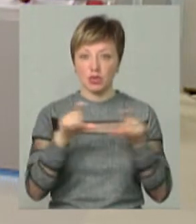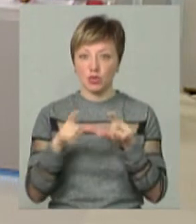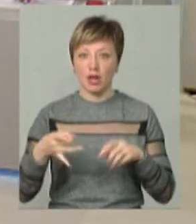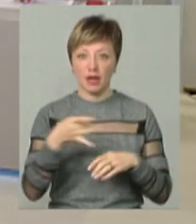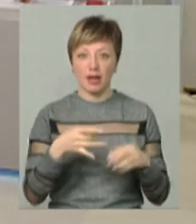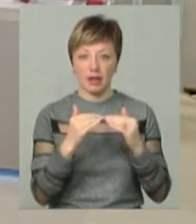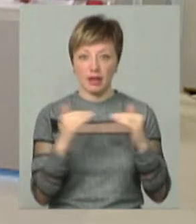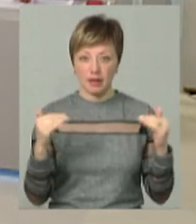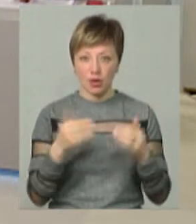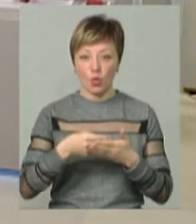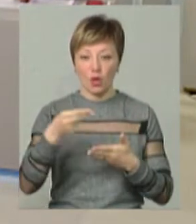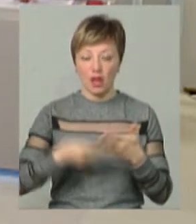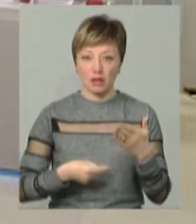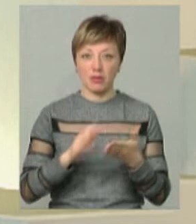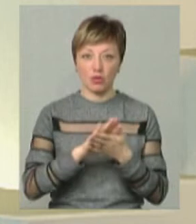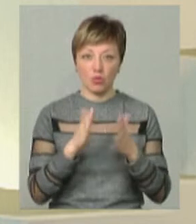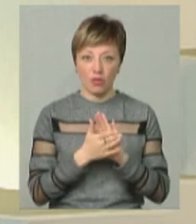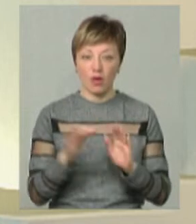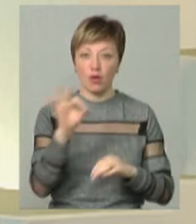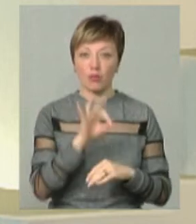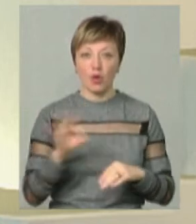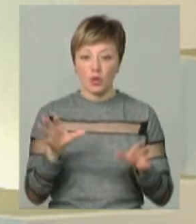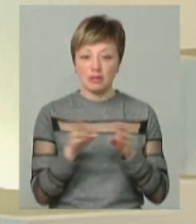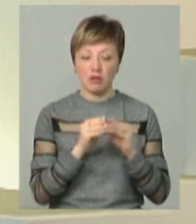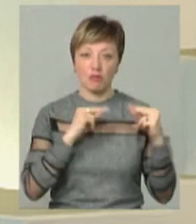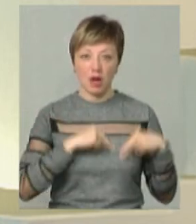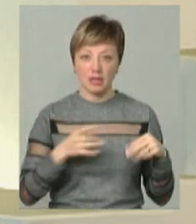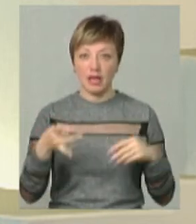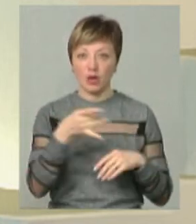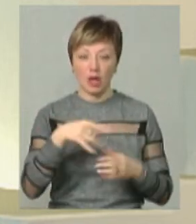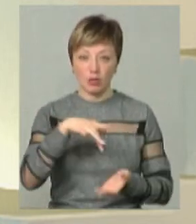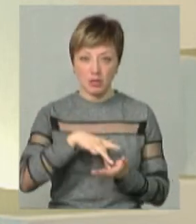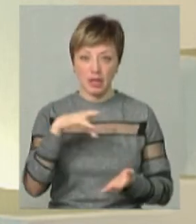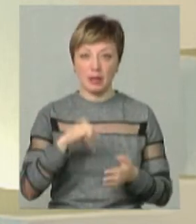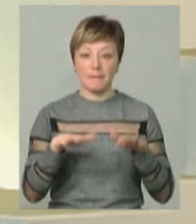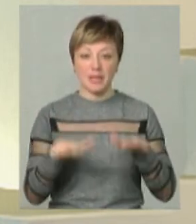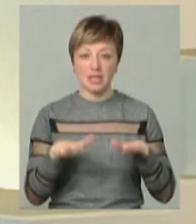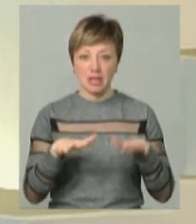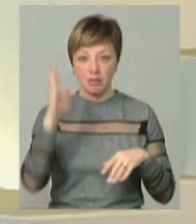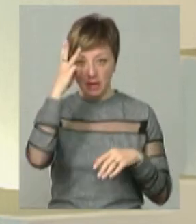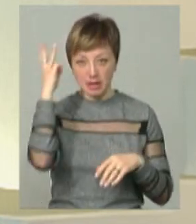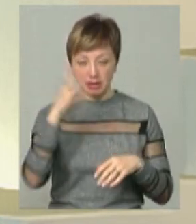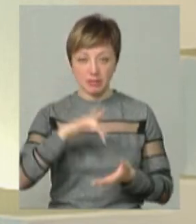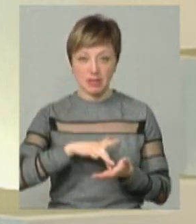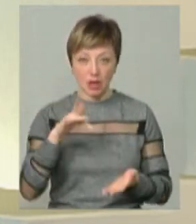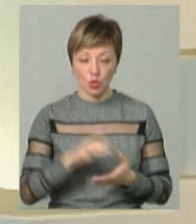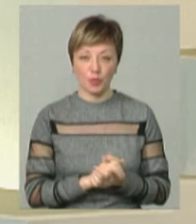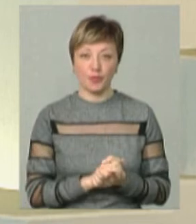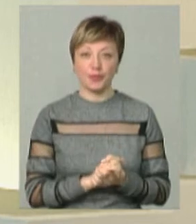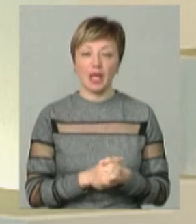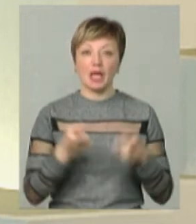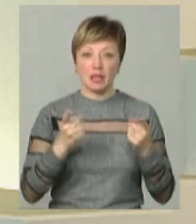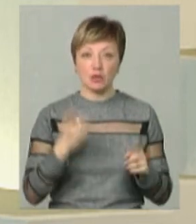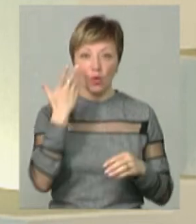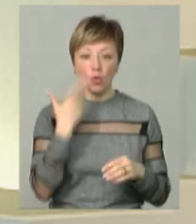регіональному рівні укладені відповідні меморандуми про співпрацю і з регіональним центром, і з місцевим Хмельницьким місцевим центром.